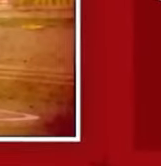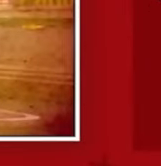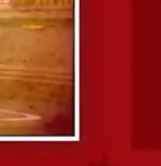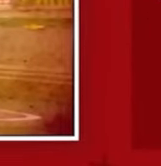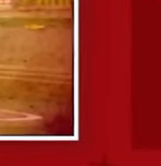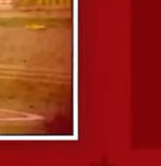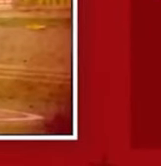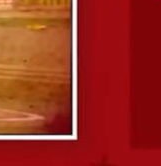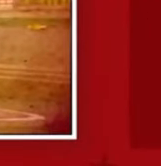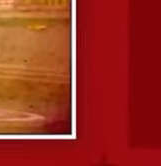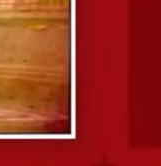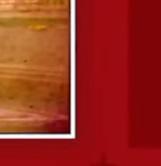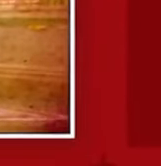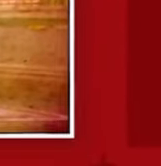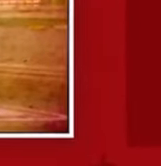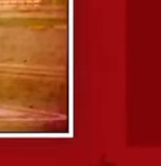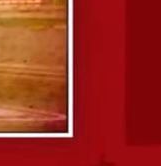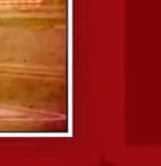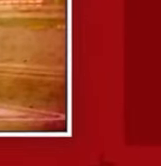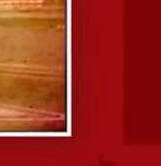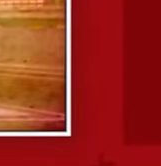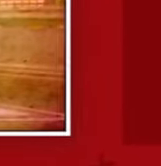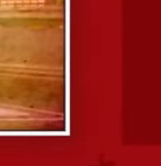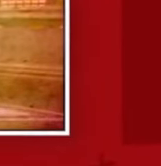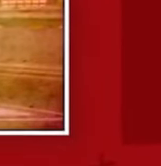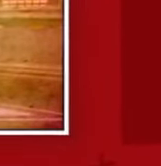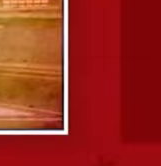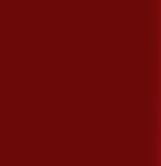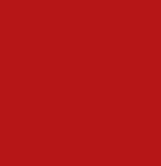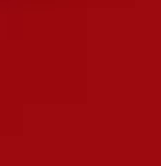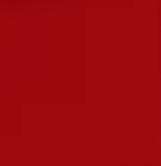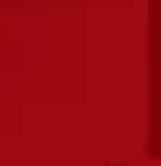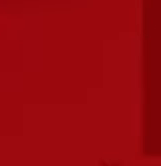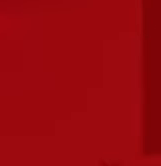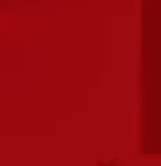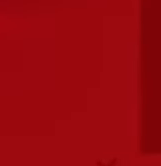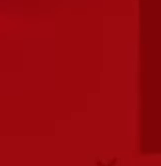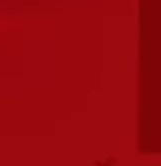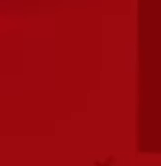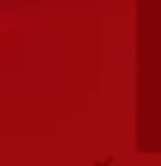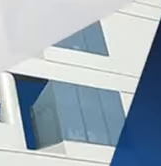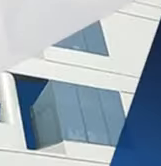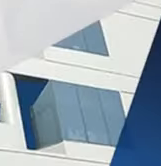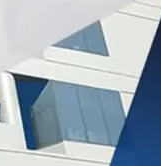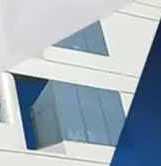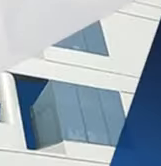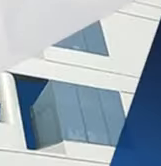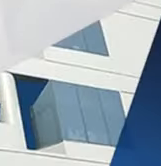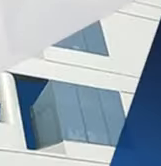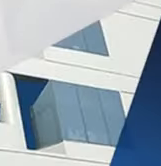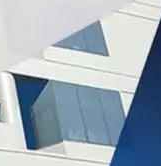Bakit nga ba tila nabura sa kasaysayan ang sistema ng pagsusulat na ito?